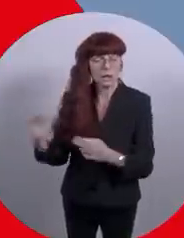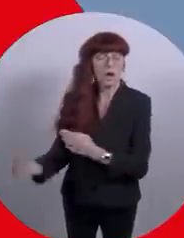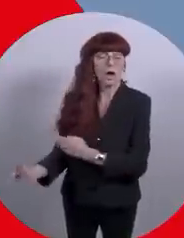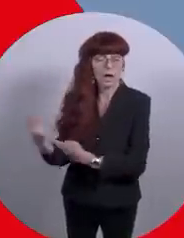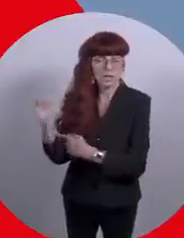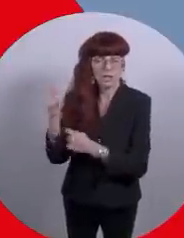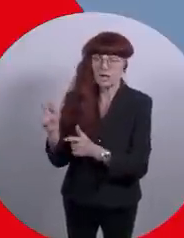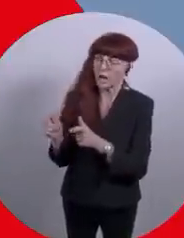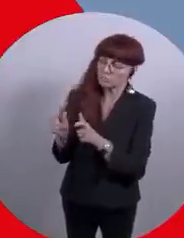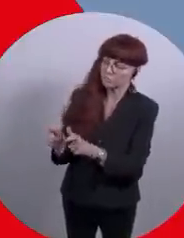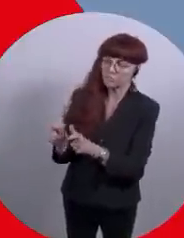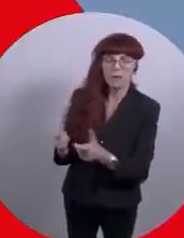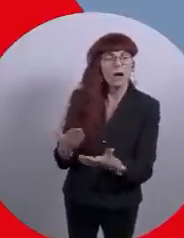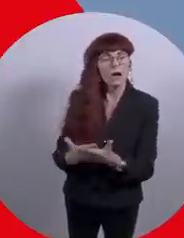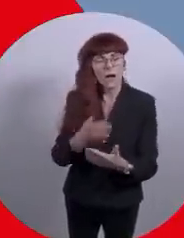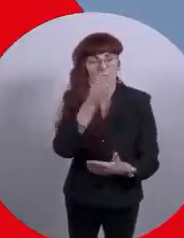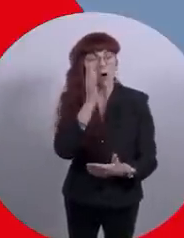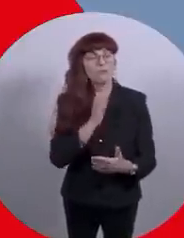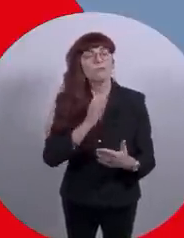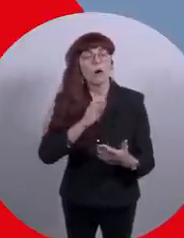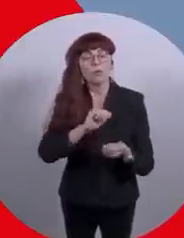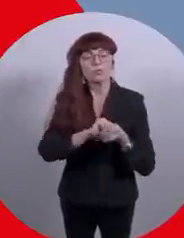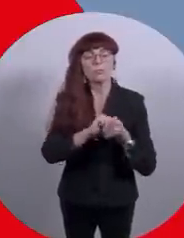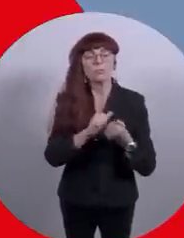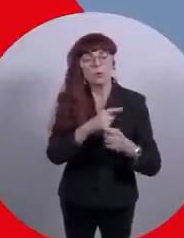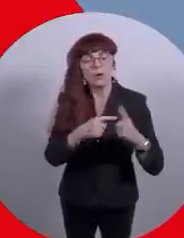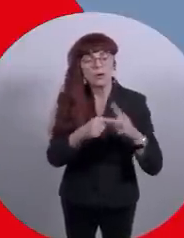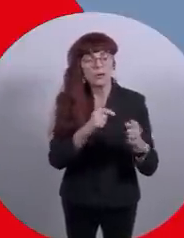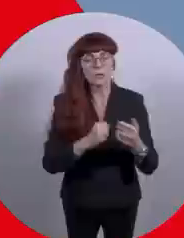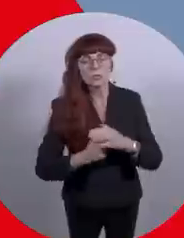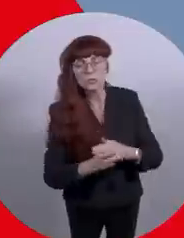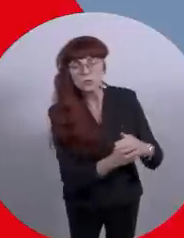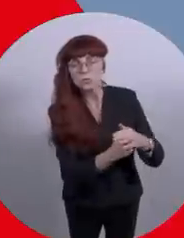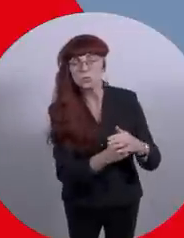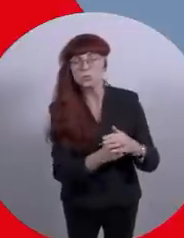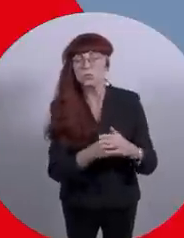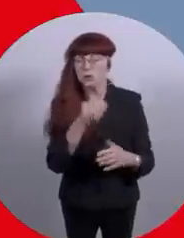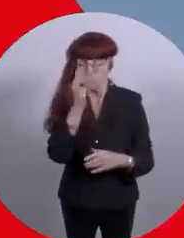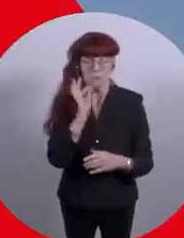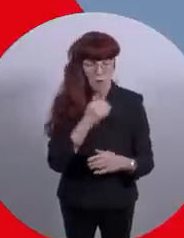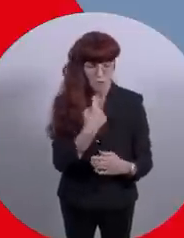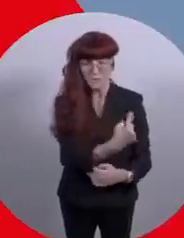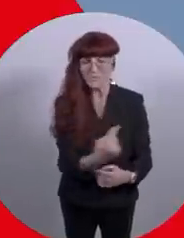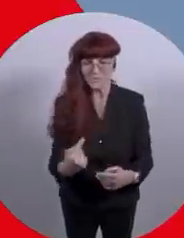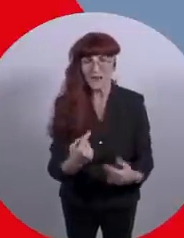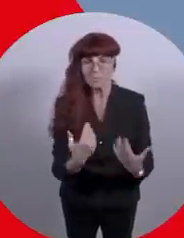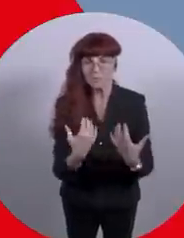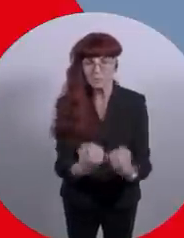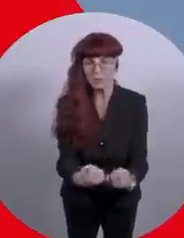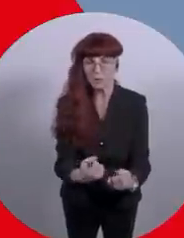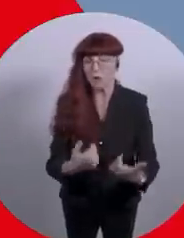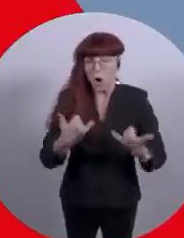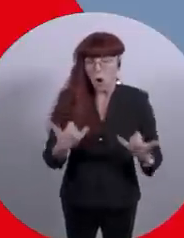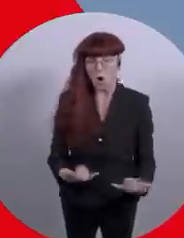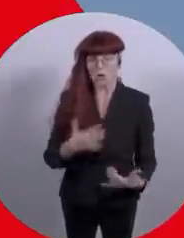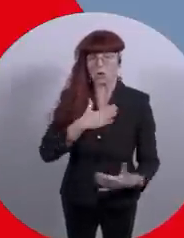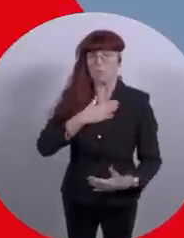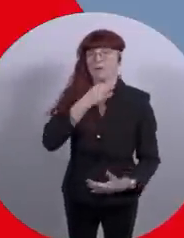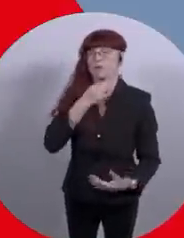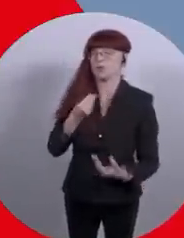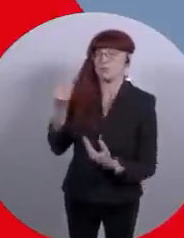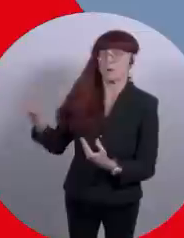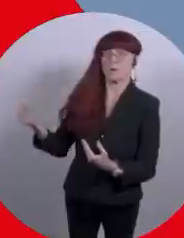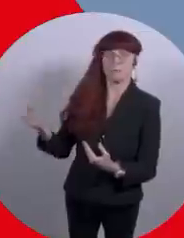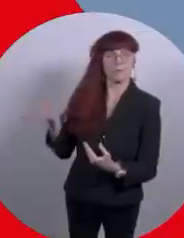auch der Frauen steht der Frauenpolitik macht die vor allem auch bei den Frauen ankommt und deswegen hat er nicht nur heute meine Stimme sondern auch in Zukunft